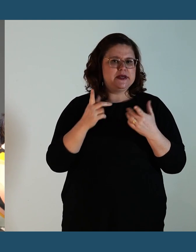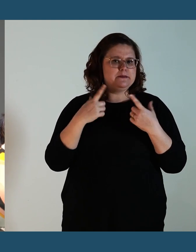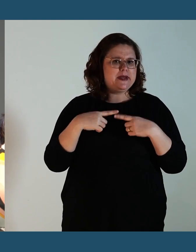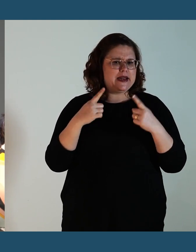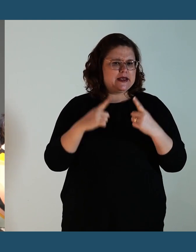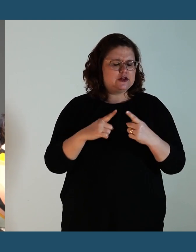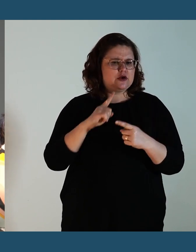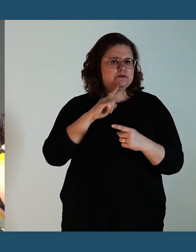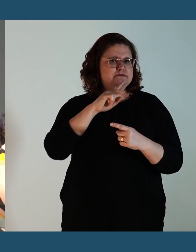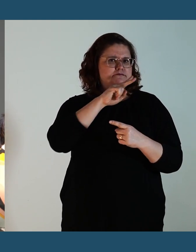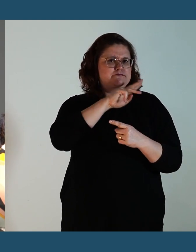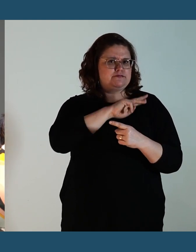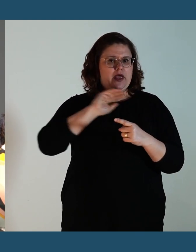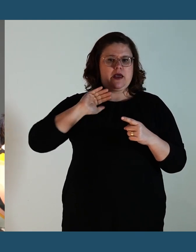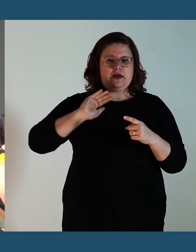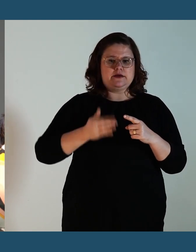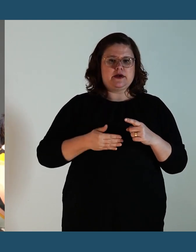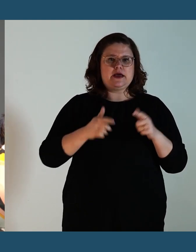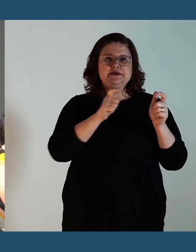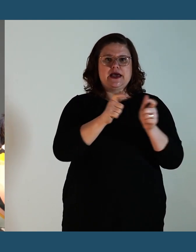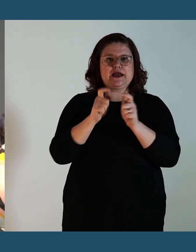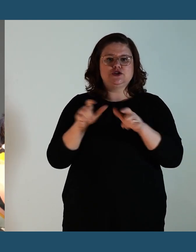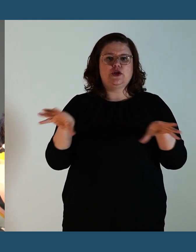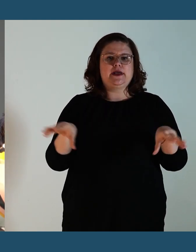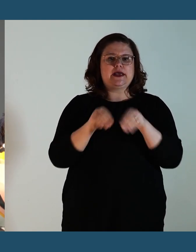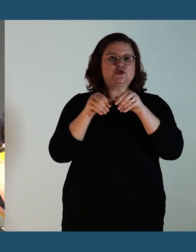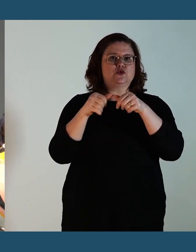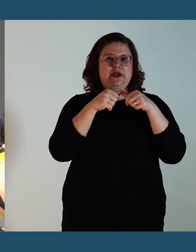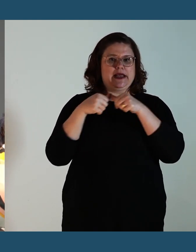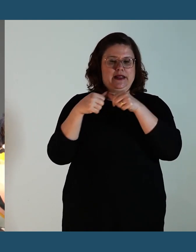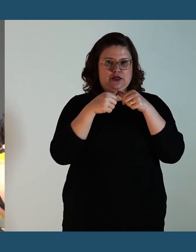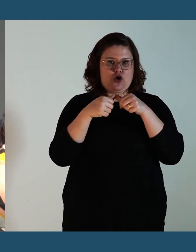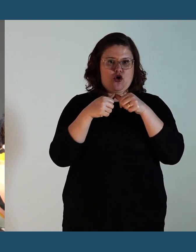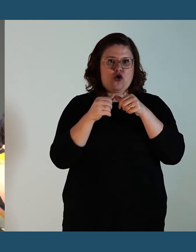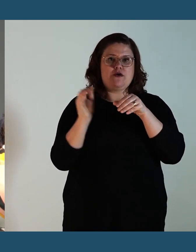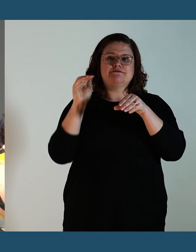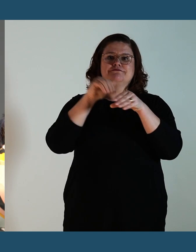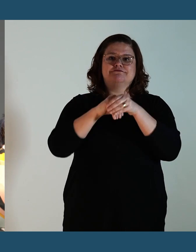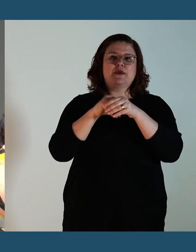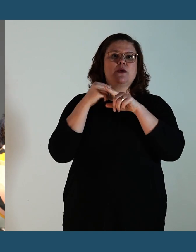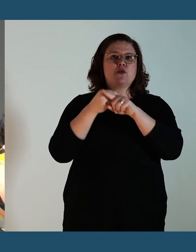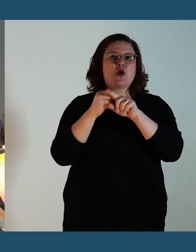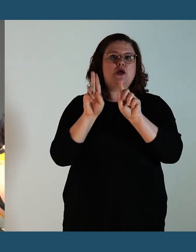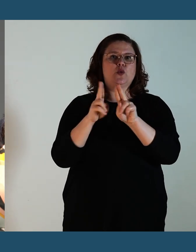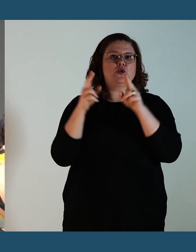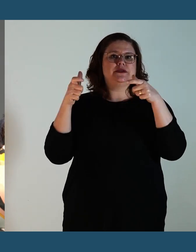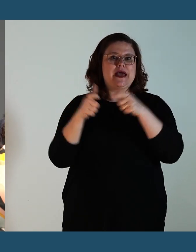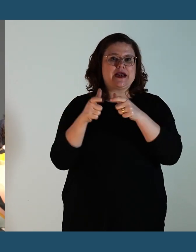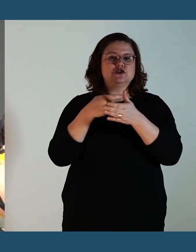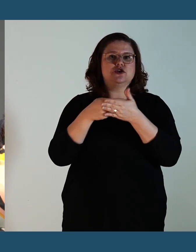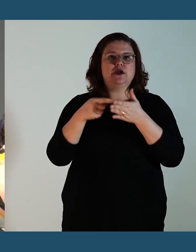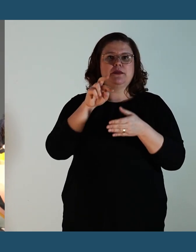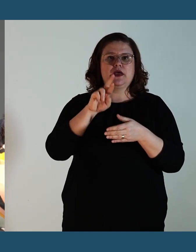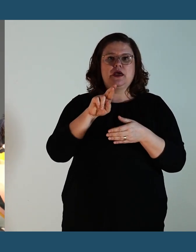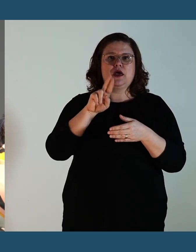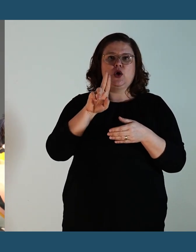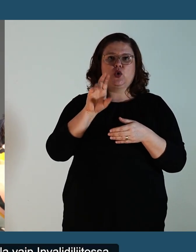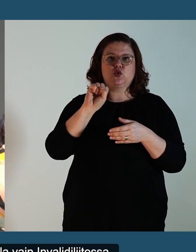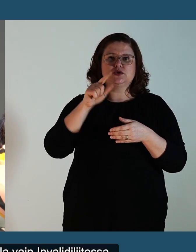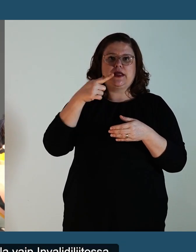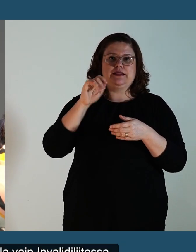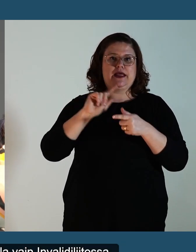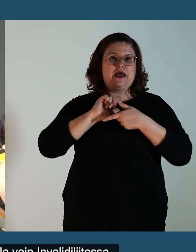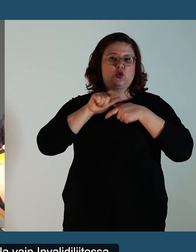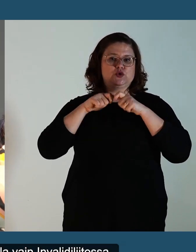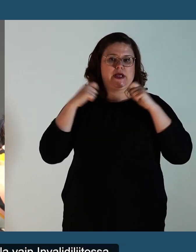jokunen vuosi sitten niin naisjärjestöjen keskusliittoon tuli sellainen järjestö kuin Rusetti, joka oli vammaisten naisten tällainen järjestö,